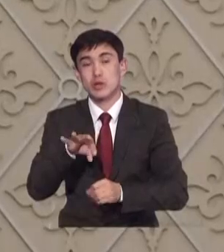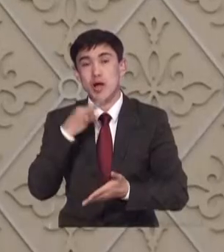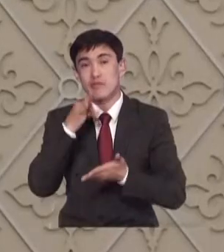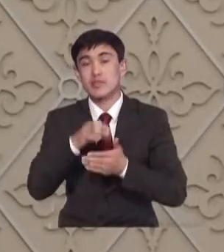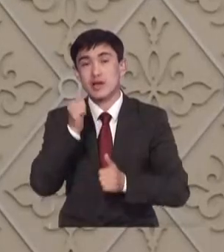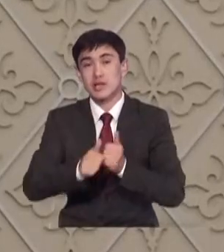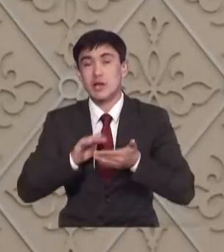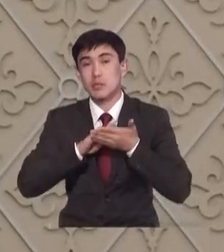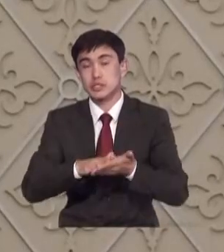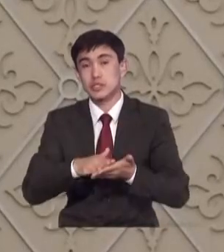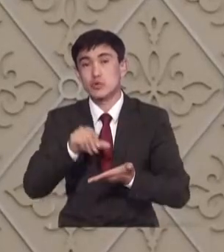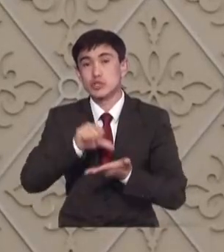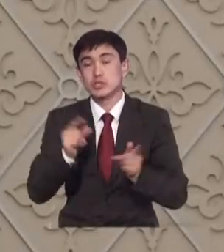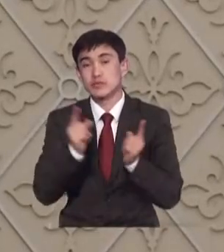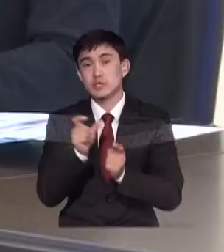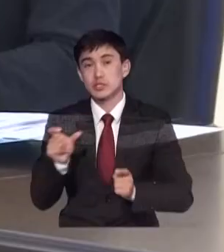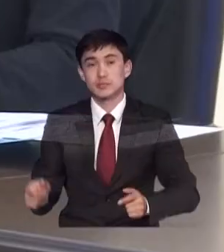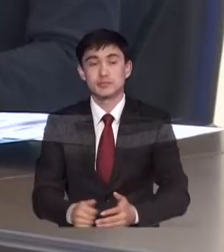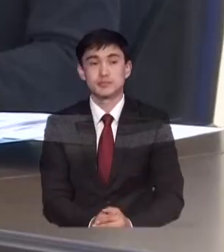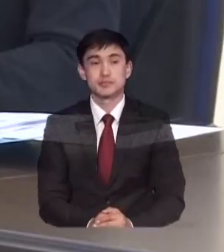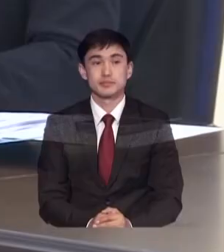на каждое обращение участников встречи.